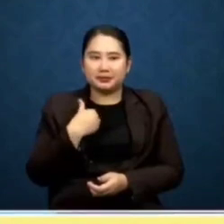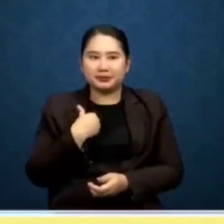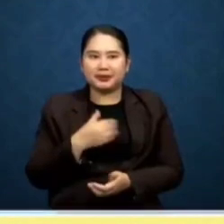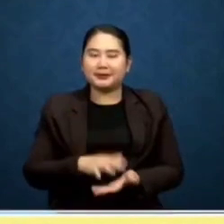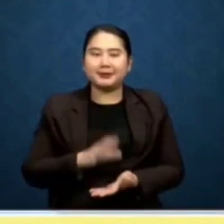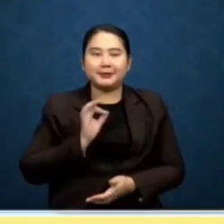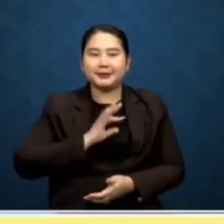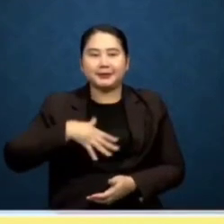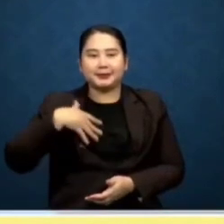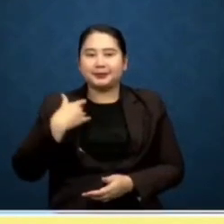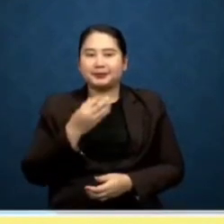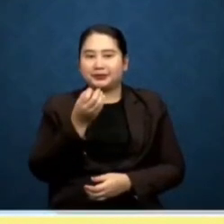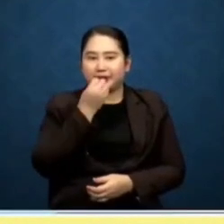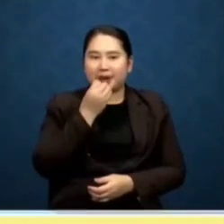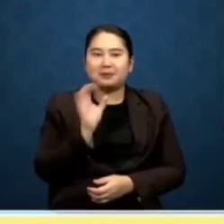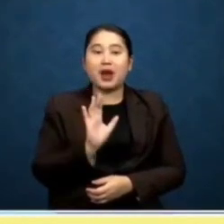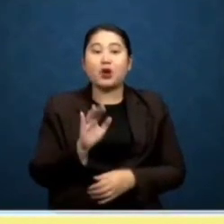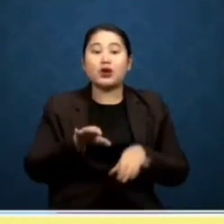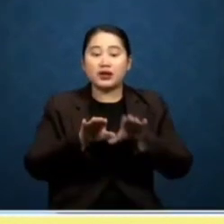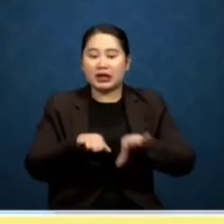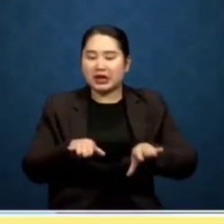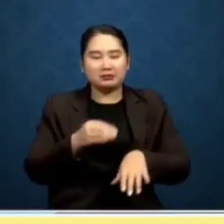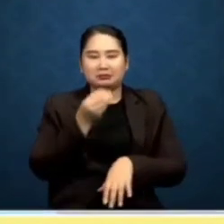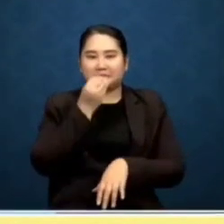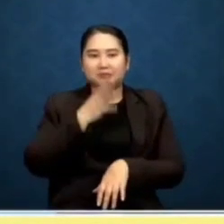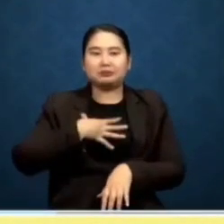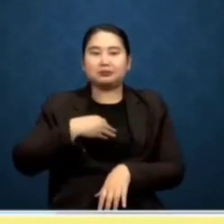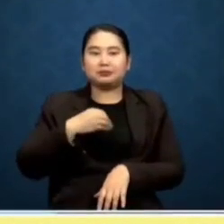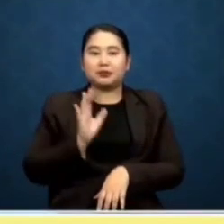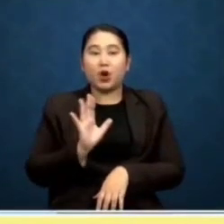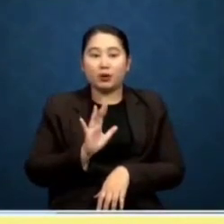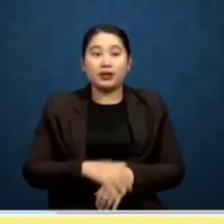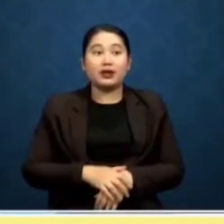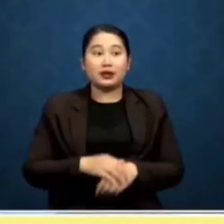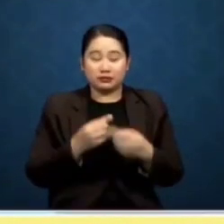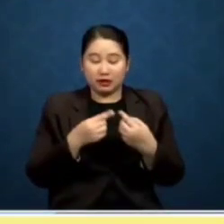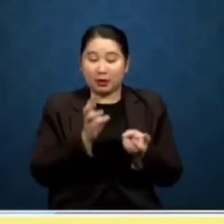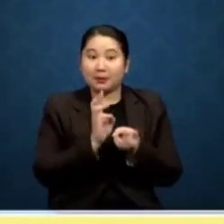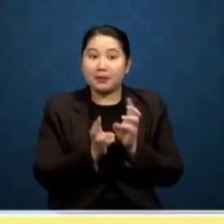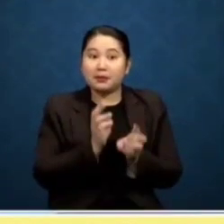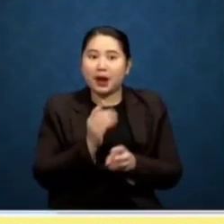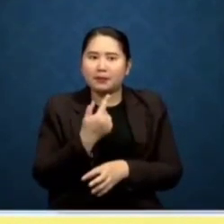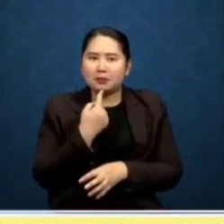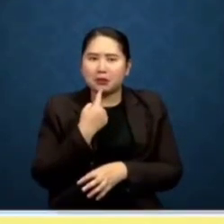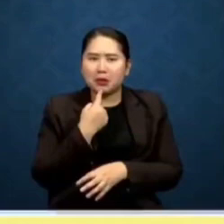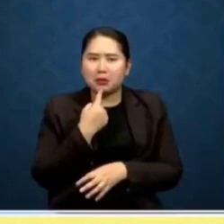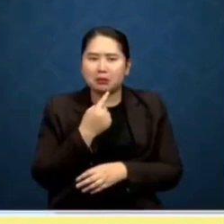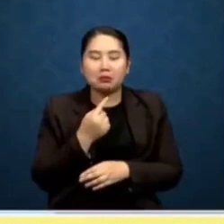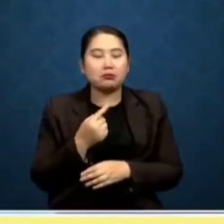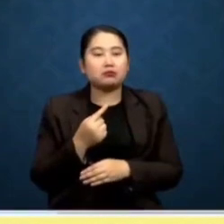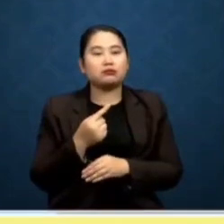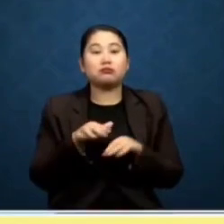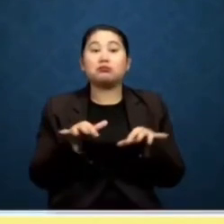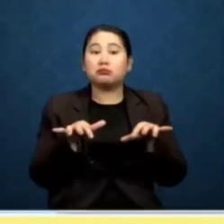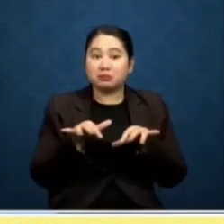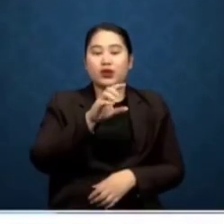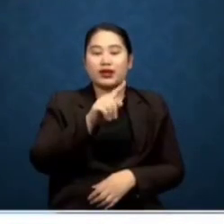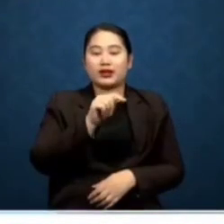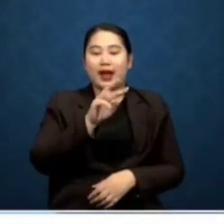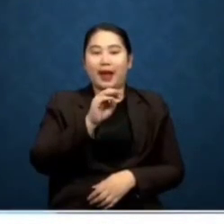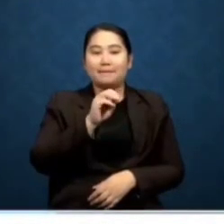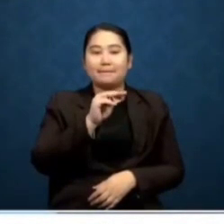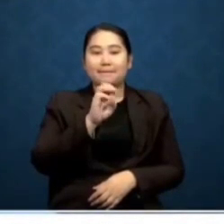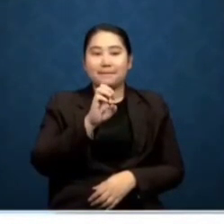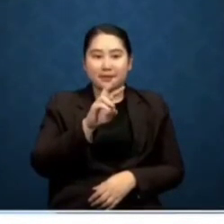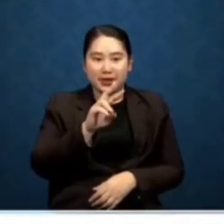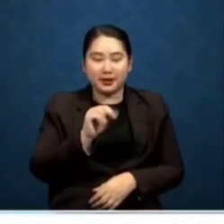ไทยประชาชนในภาคเหนือและภาคตะวันออกเฉียงเหนือนิยมนำมาประกอบอาหารเพื่อรับประทานซึ่งผำอุดมด้วยคุณท่าทางโภชนาการได้